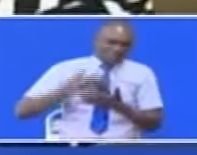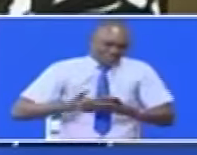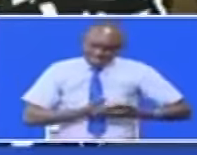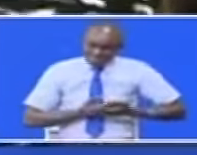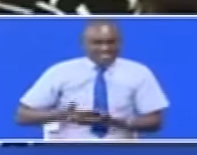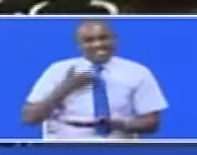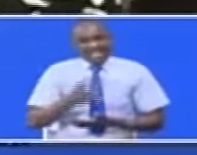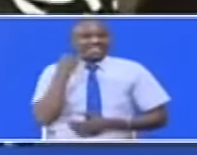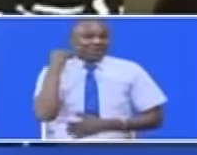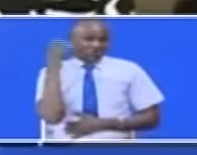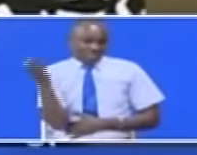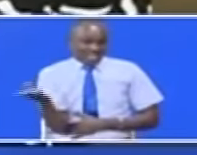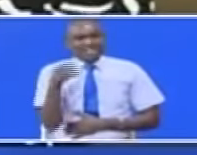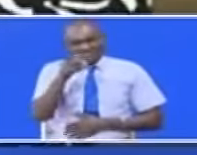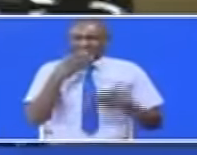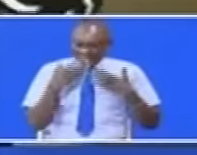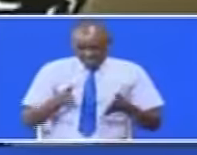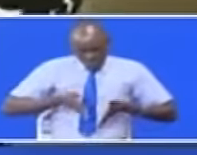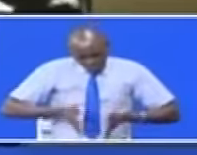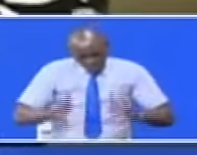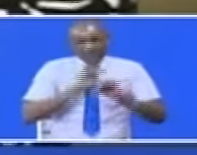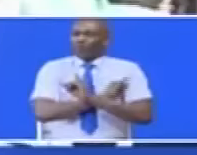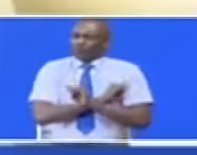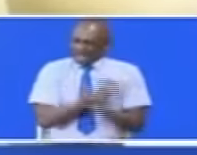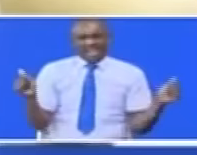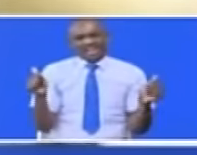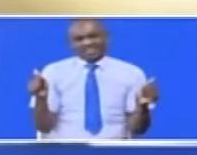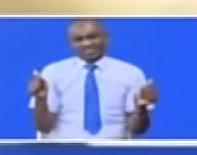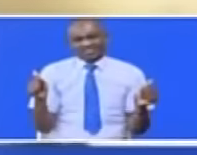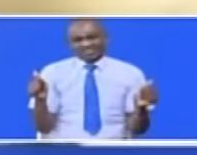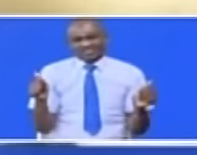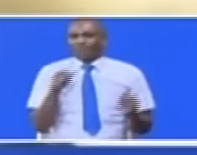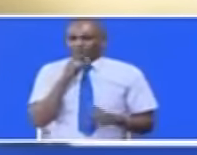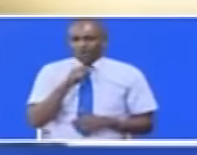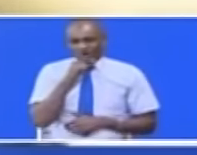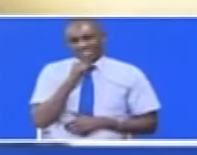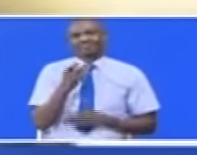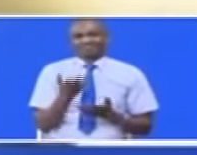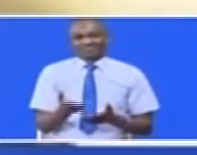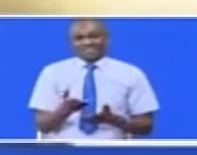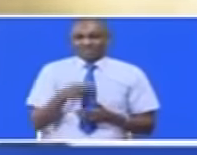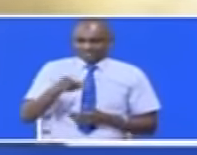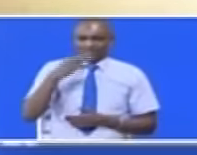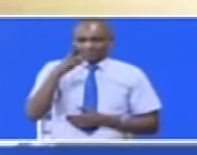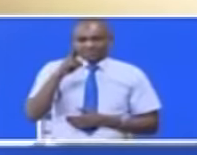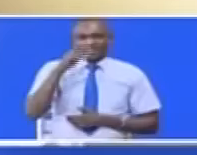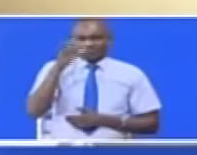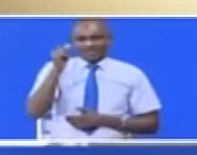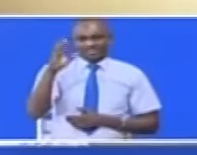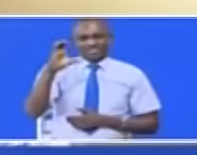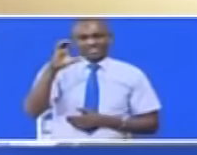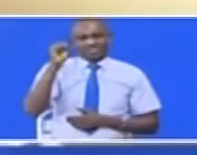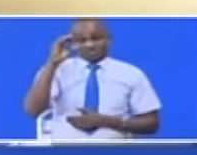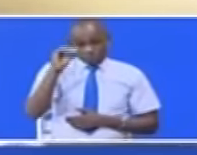mojaini nakuru shukrani ya kujifungua mtoto wa kiume naitwa Francisco lakini Zaidi ni